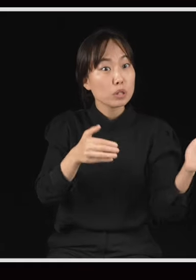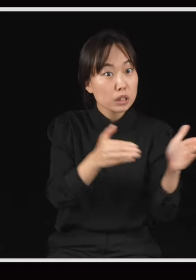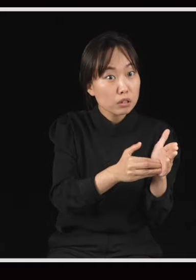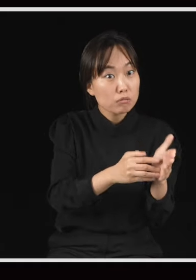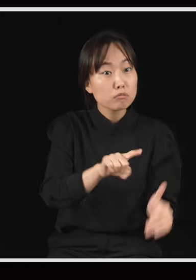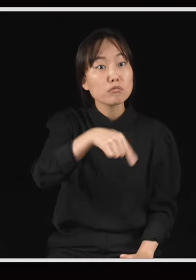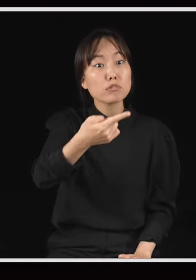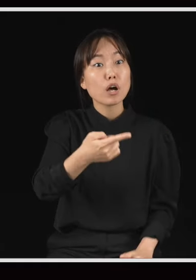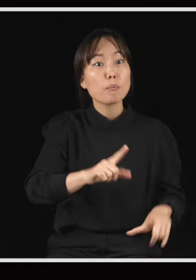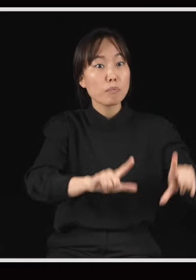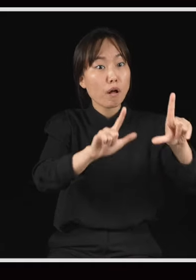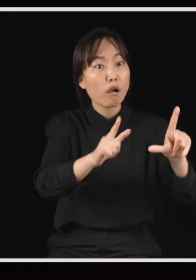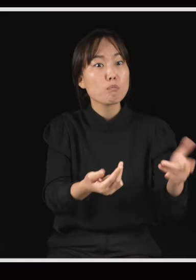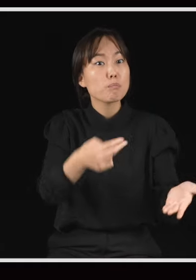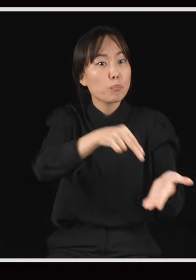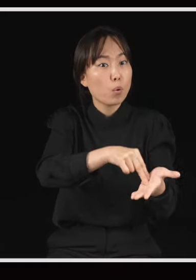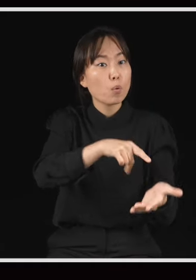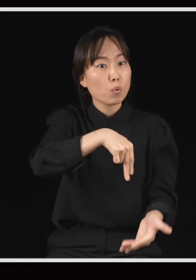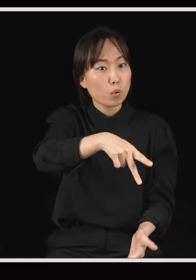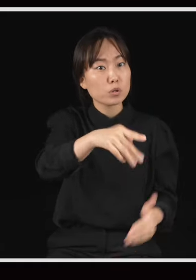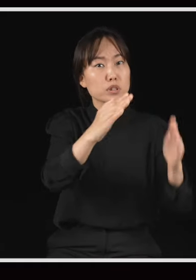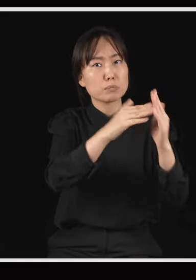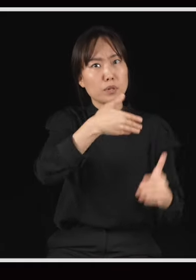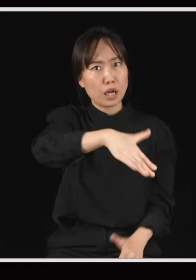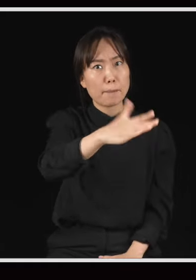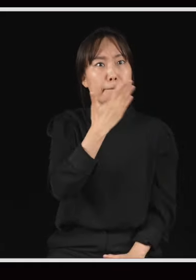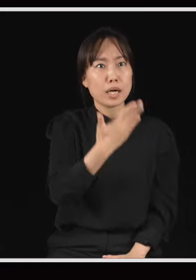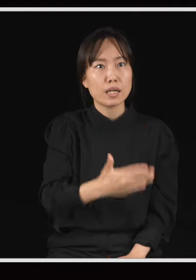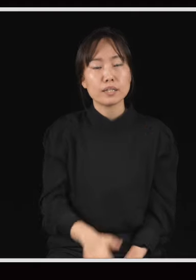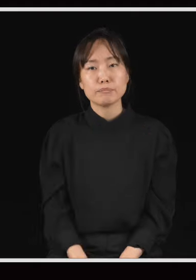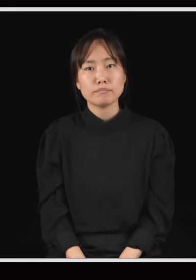다음 날이면 일어나서 걸으시고 댁으로 퇴원하실 가능성이 높아요.